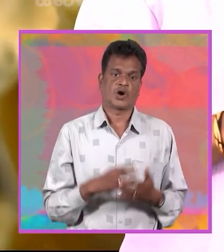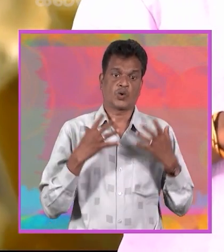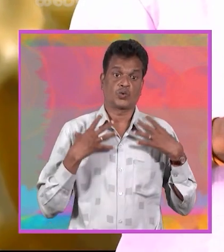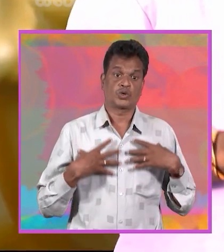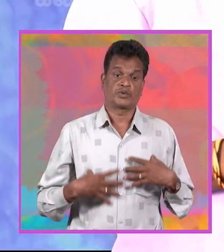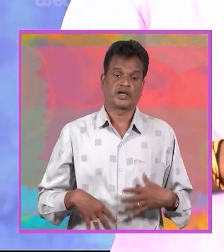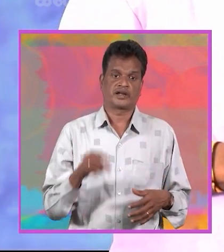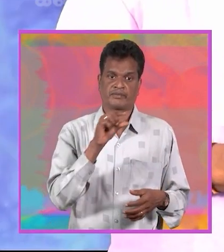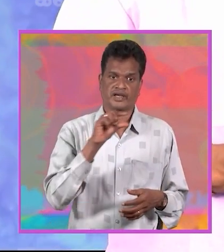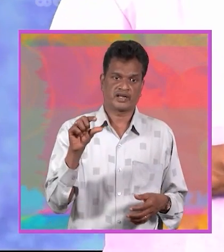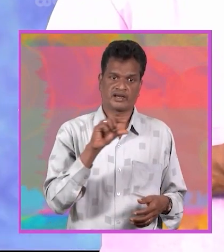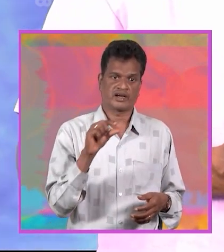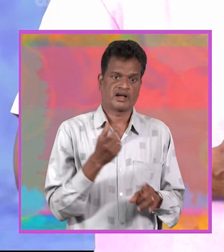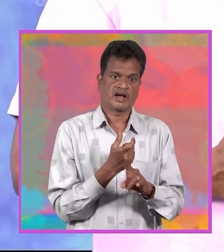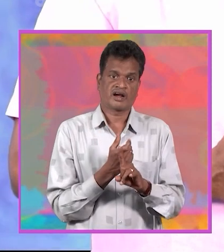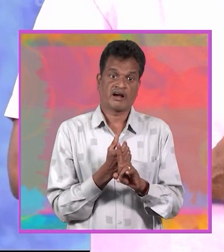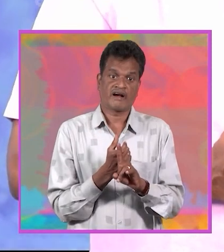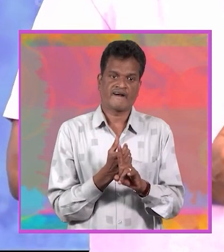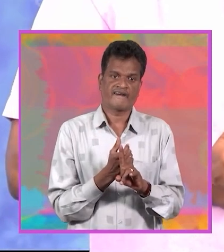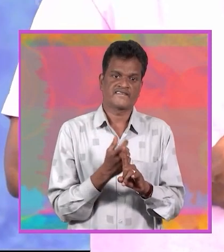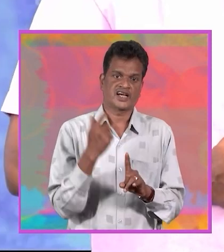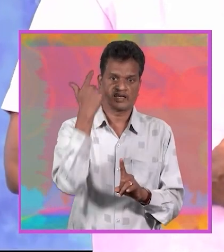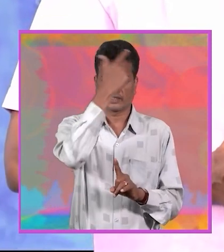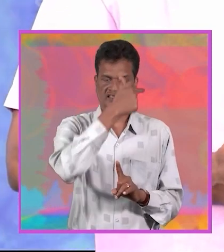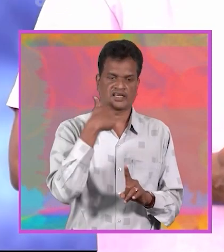ஒரு தொடர். காவியா தலை அசைத்தாள் என்று சொல்லும்போது